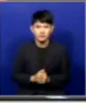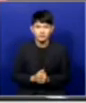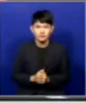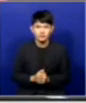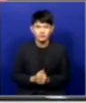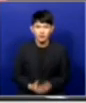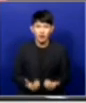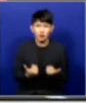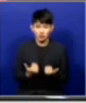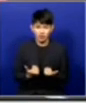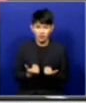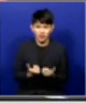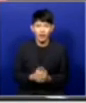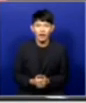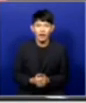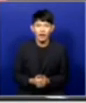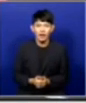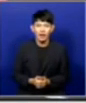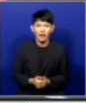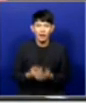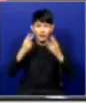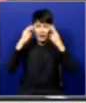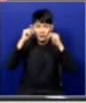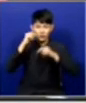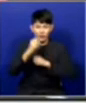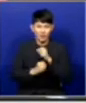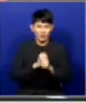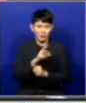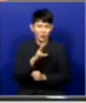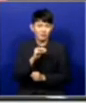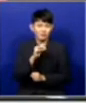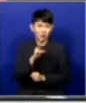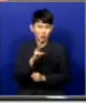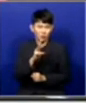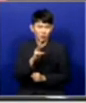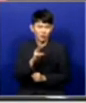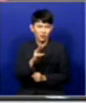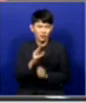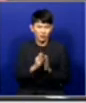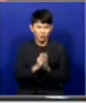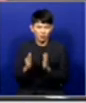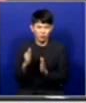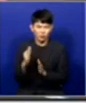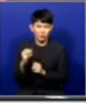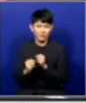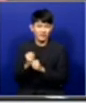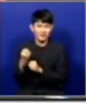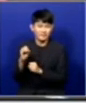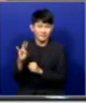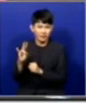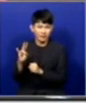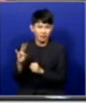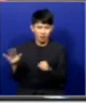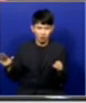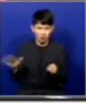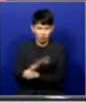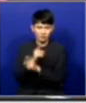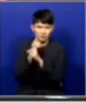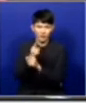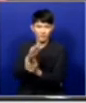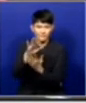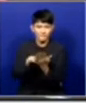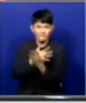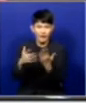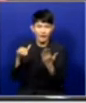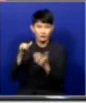จุบันนี้ท่านนายกรัฐมนตรีอายุ66ปีอีก17ปีถึงจะครบยุทธศาสตร์ชาติ